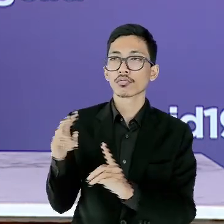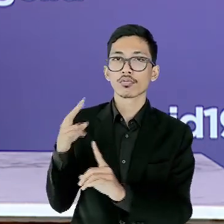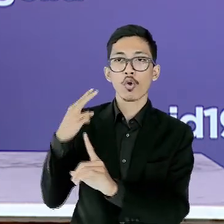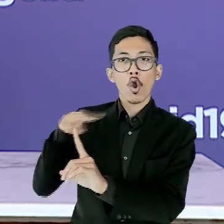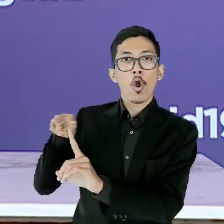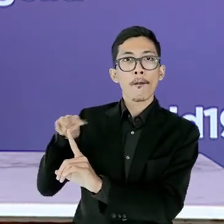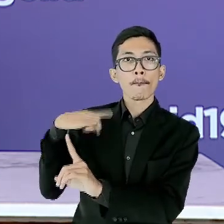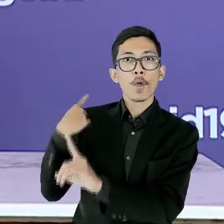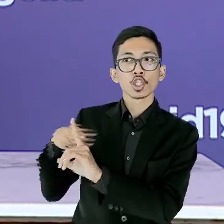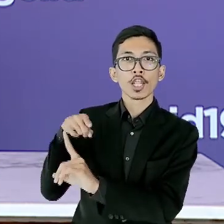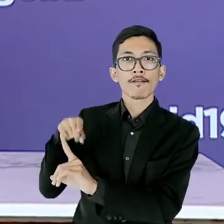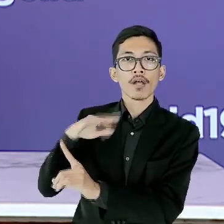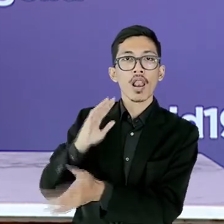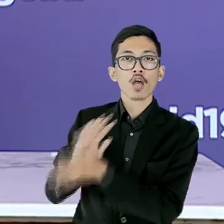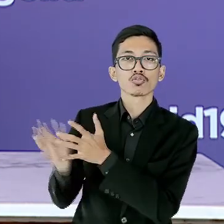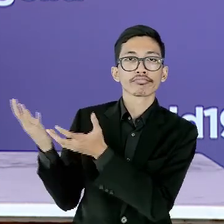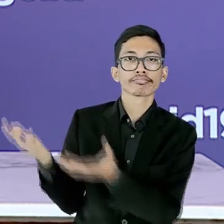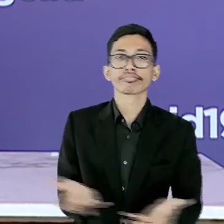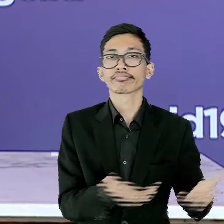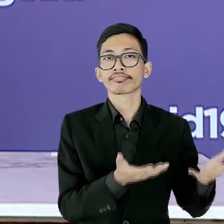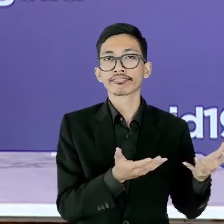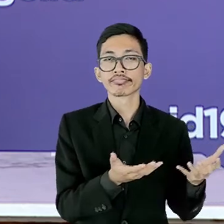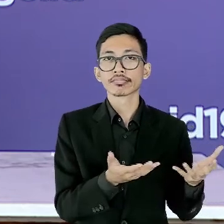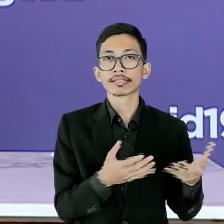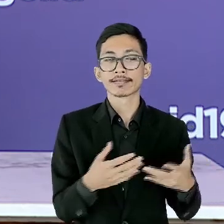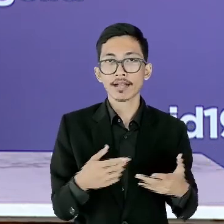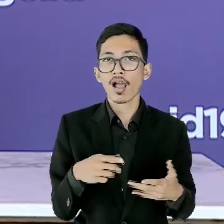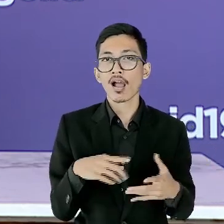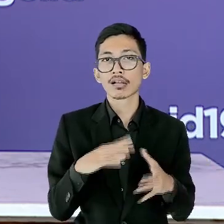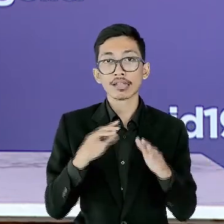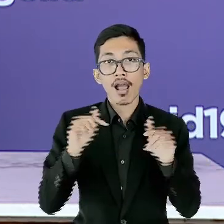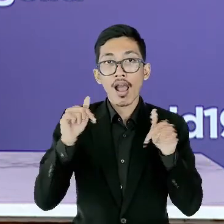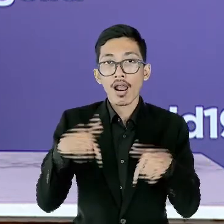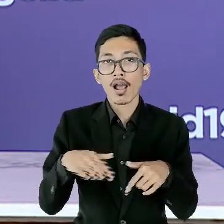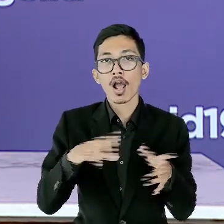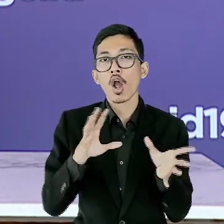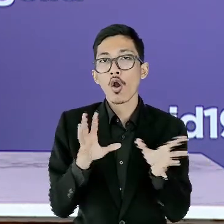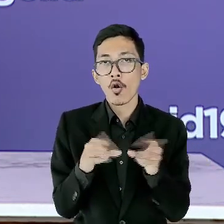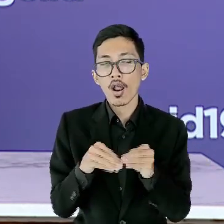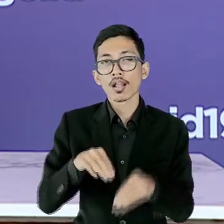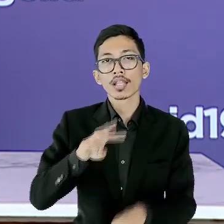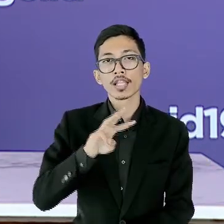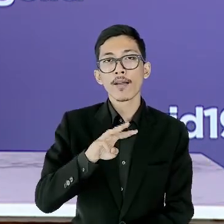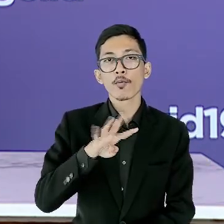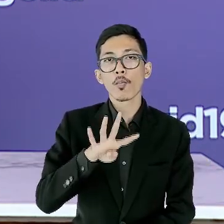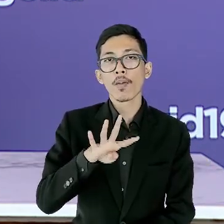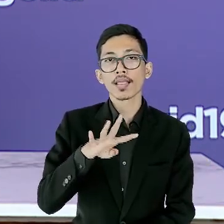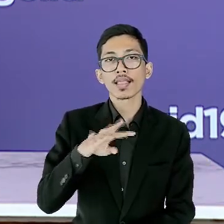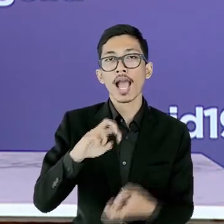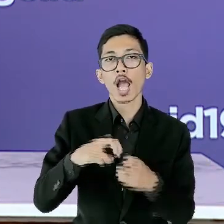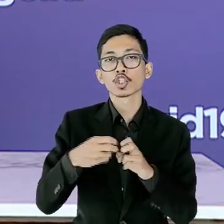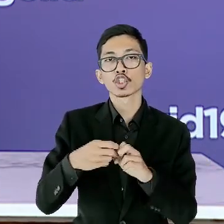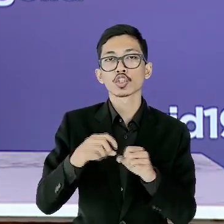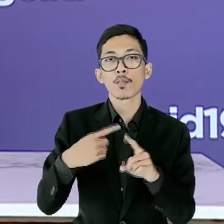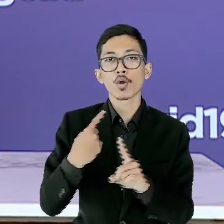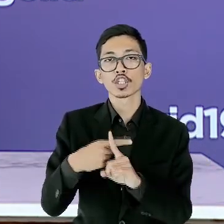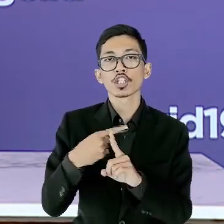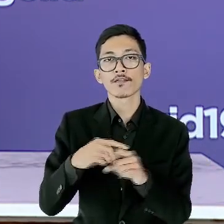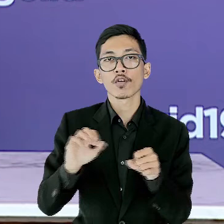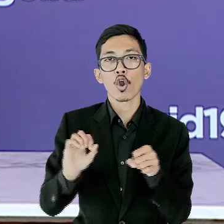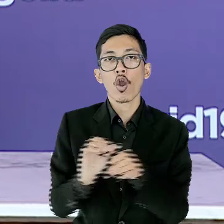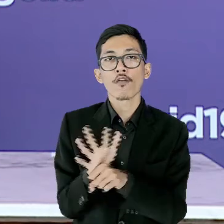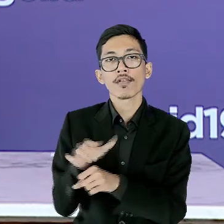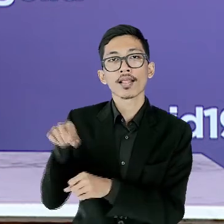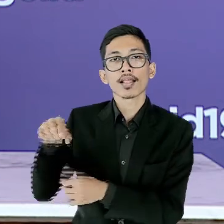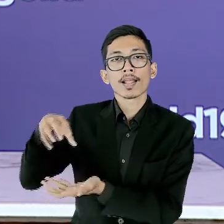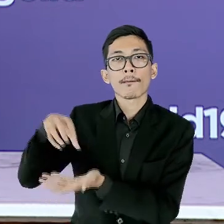kasus positif. Hingga saat ini terdapat 34 kasus positif COVID-19 dalam penyelenggaraan